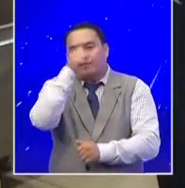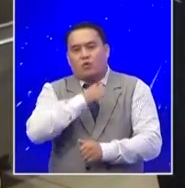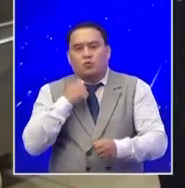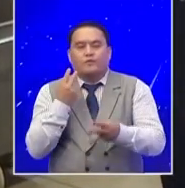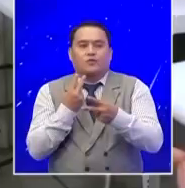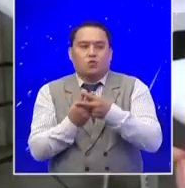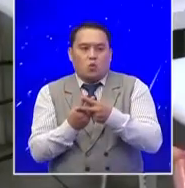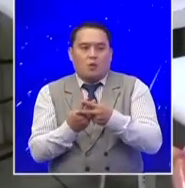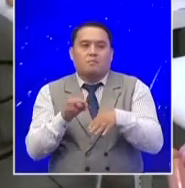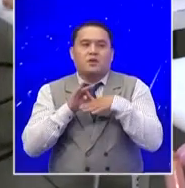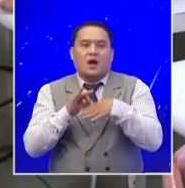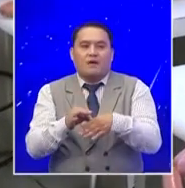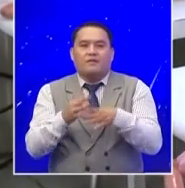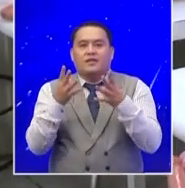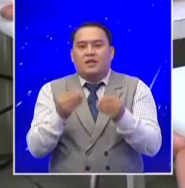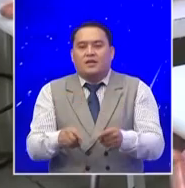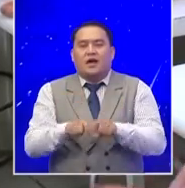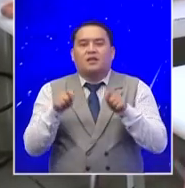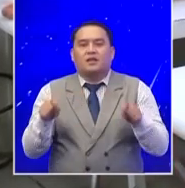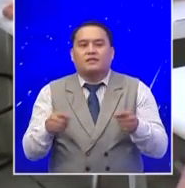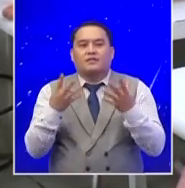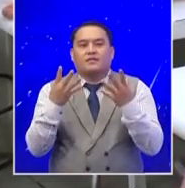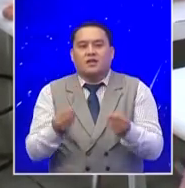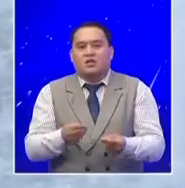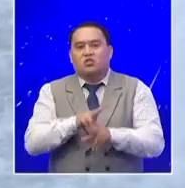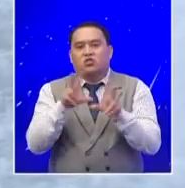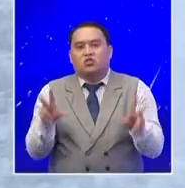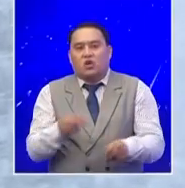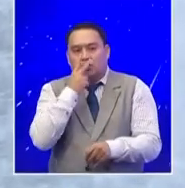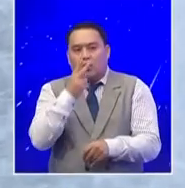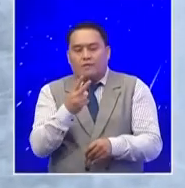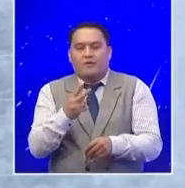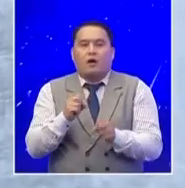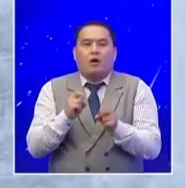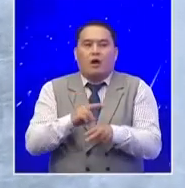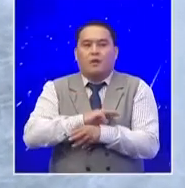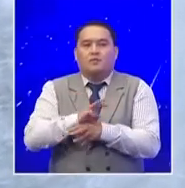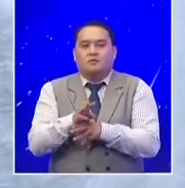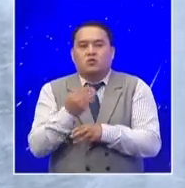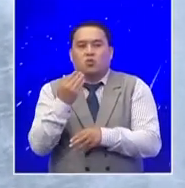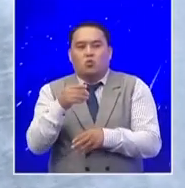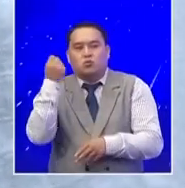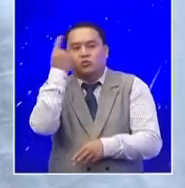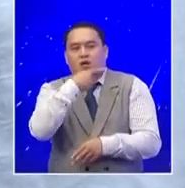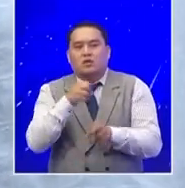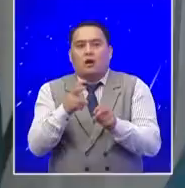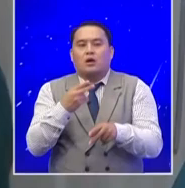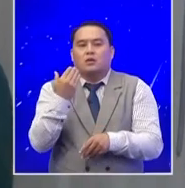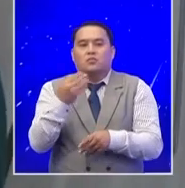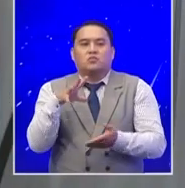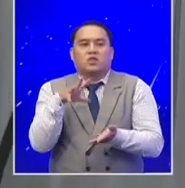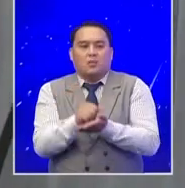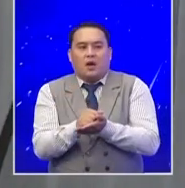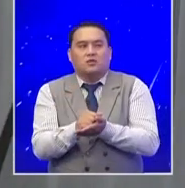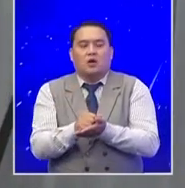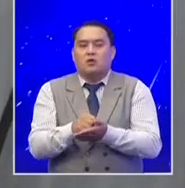исправительных учреждений проводятся дни открытых дверей. Это отличный шанс увидеть, как содержатся заключенные, а вместе с тем узнать, чем они занимаются. Не так